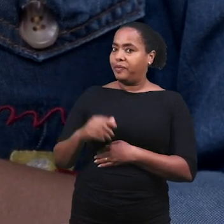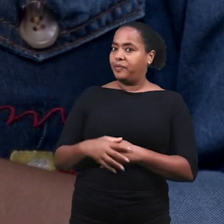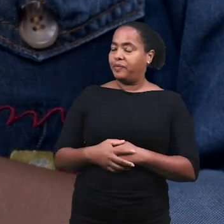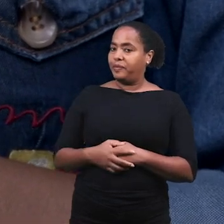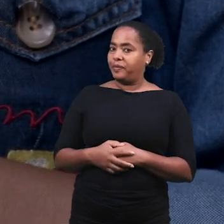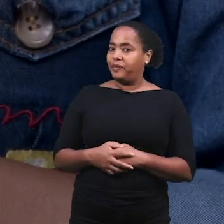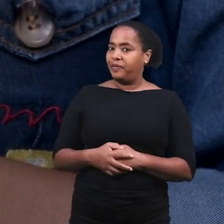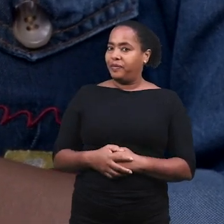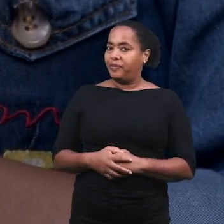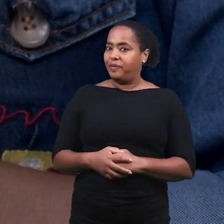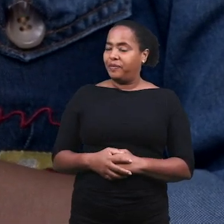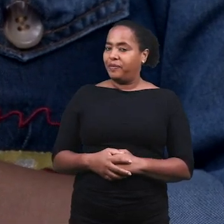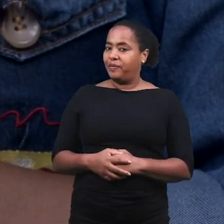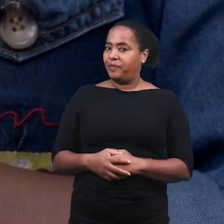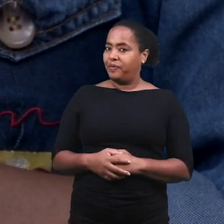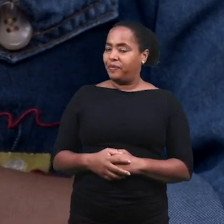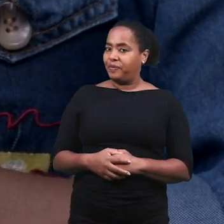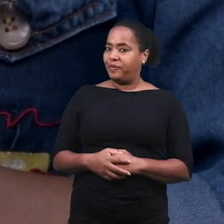вставляем пальчики.